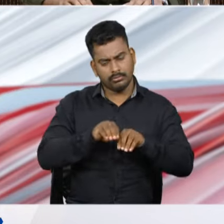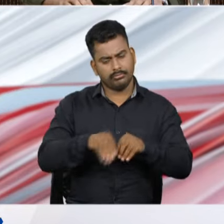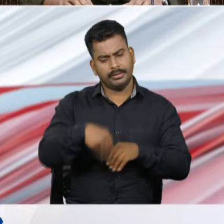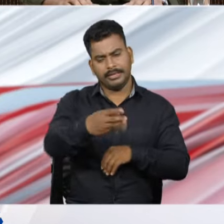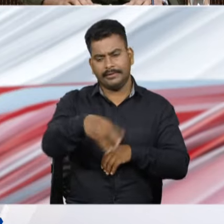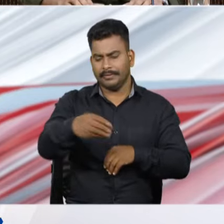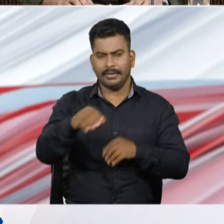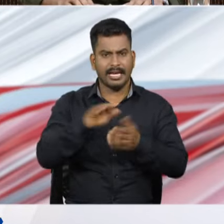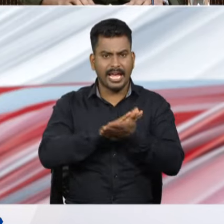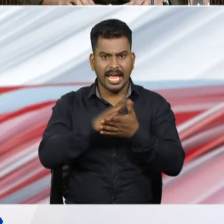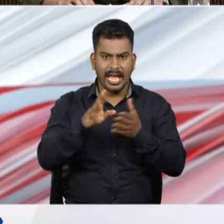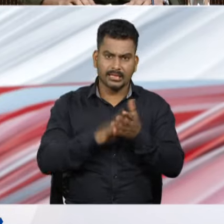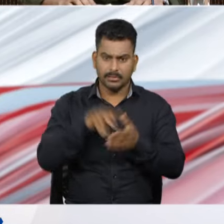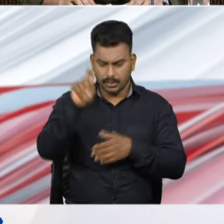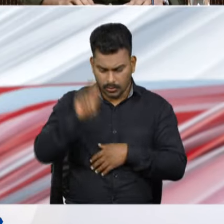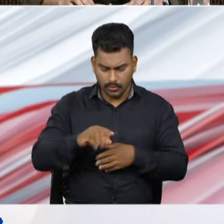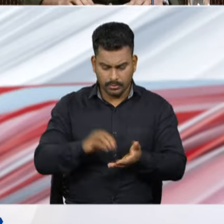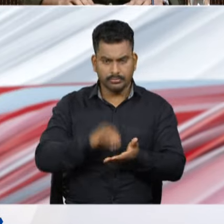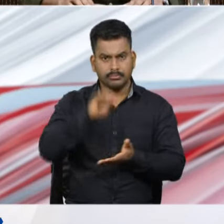തീരുമാനിച്ചിരിക്കുകയാണ്.